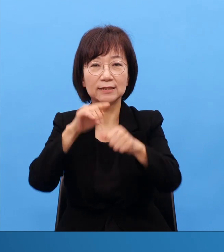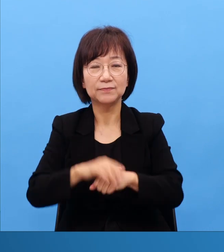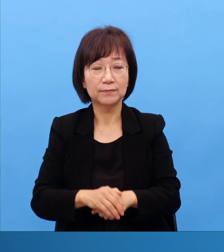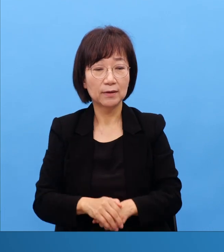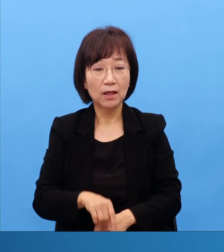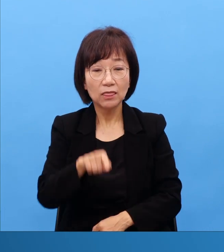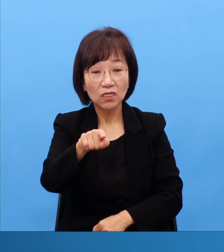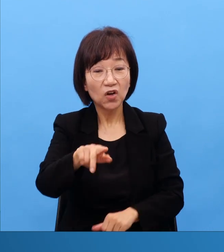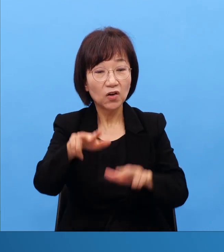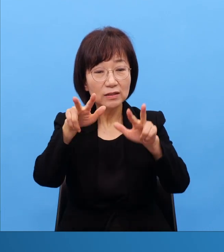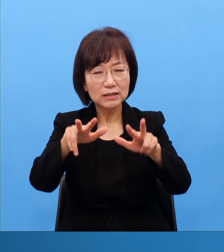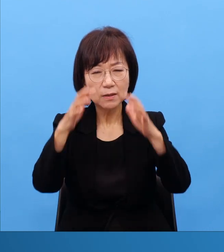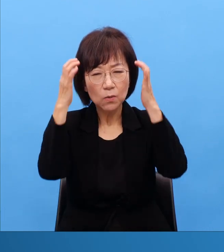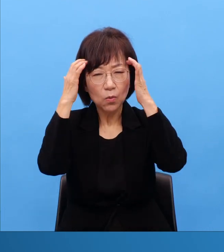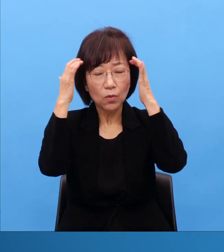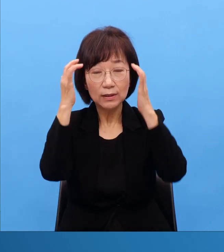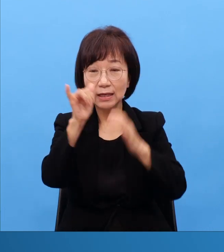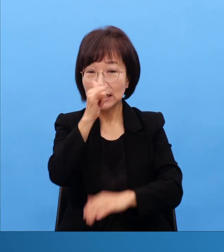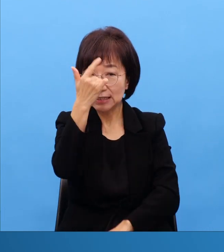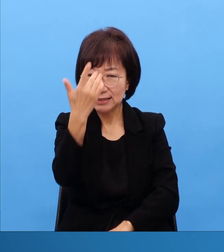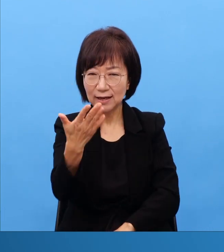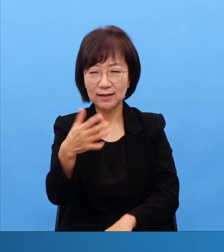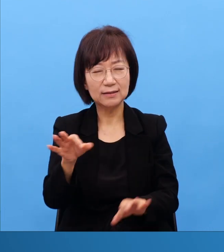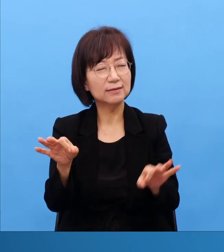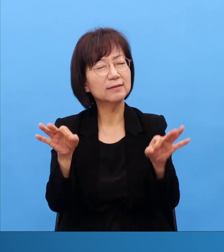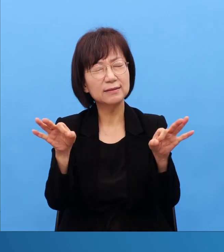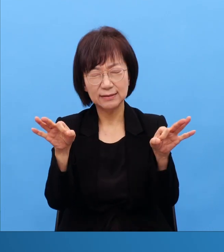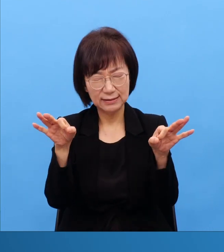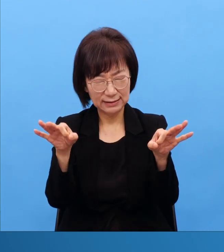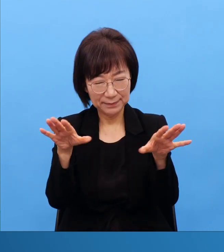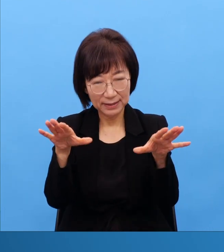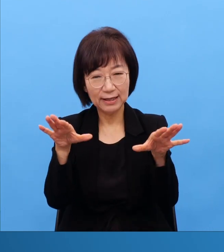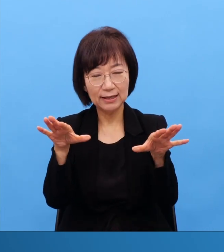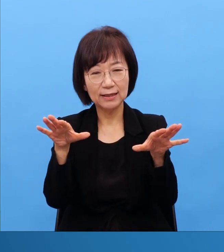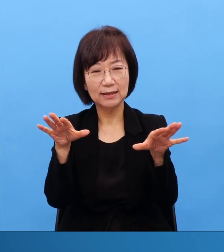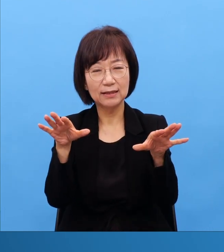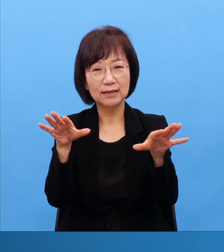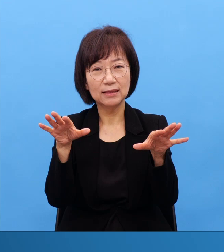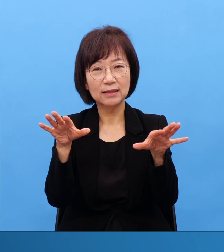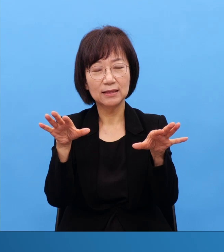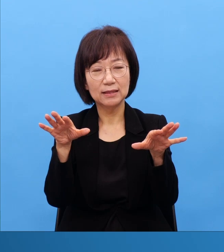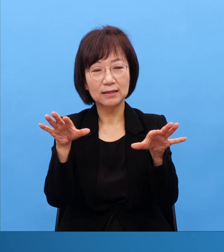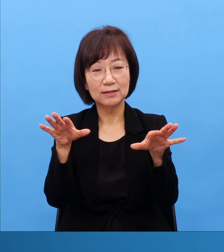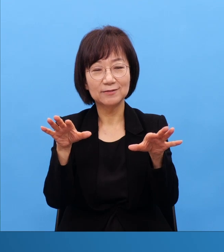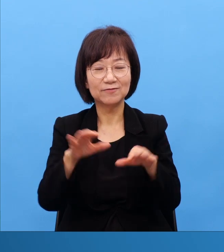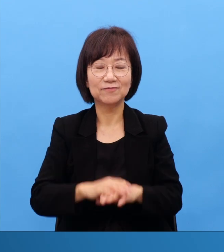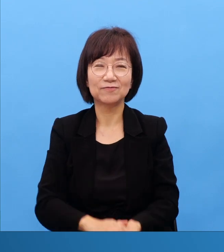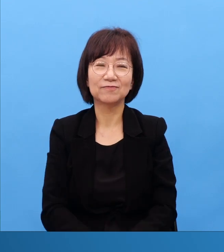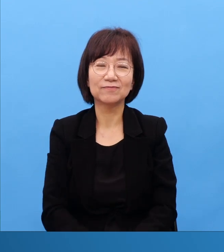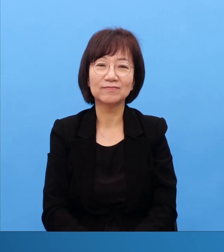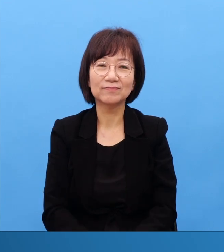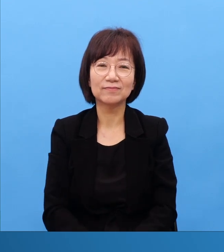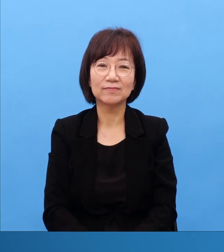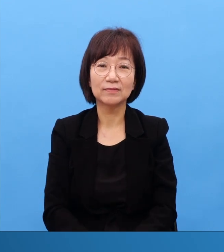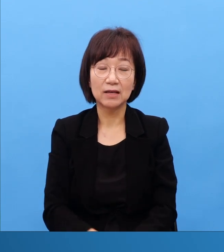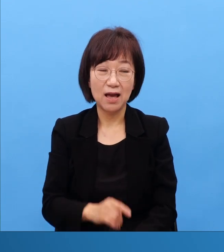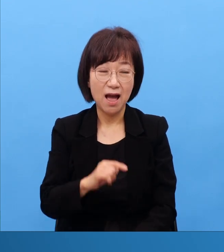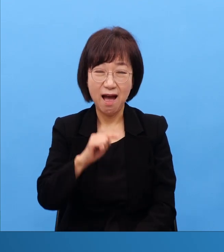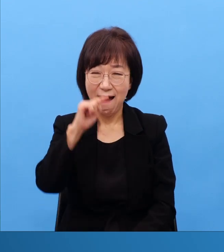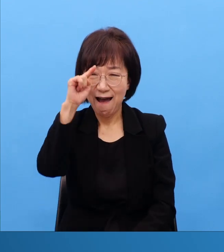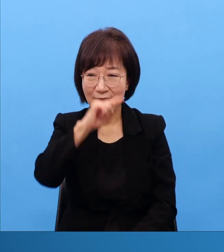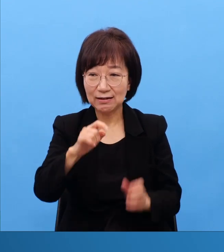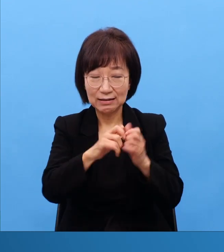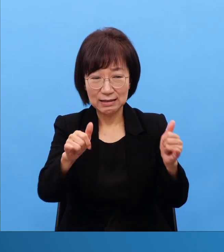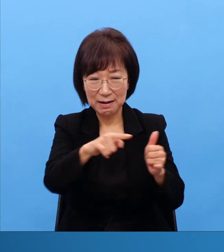당하느냐? 잠시일 것이다. Are you experiencing suffering? It's fleeting. 그 말이요. That's what he's saying. 악한 자가 괜찮게